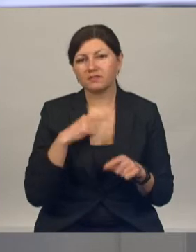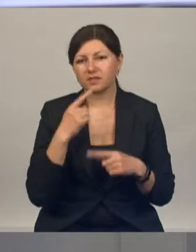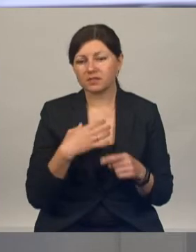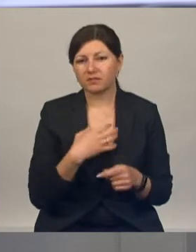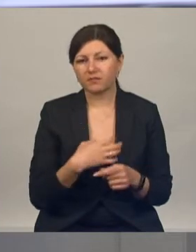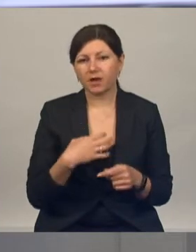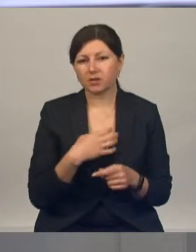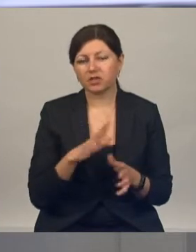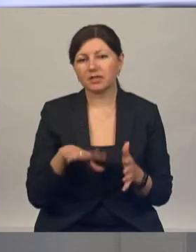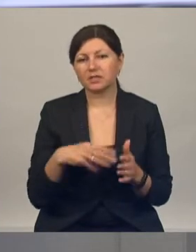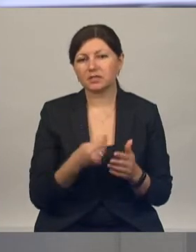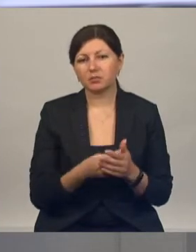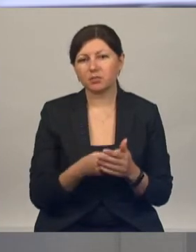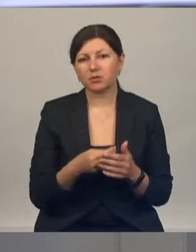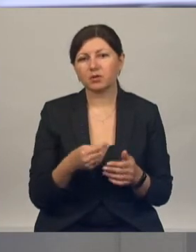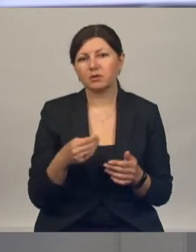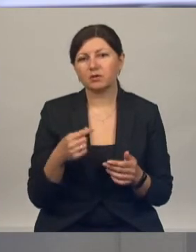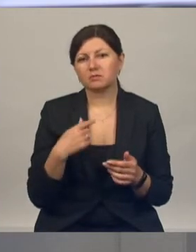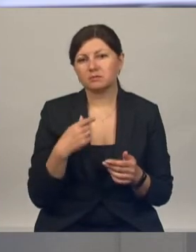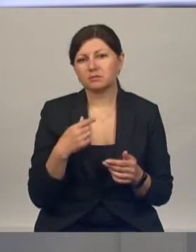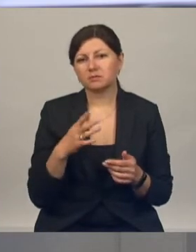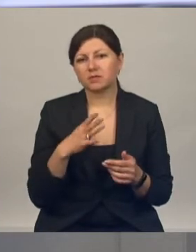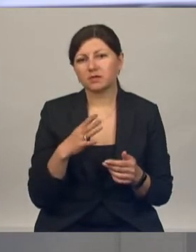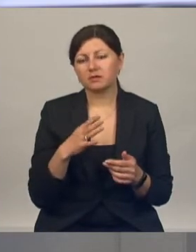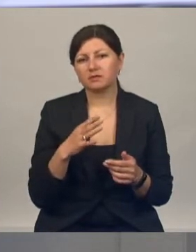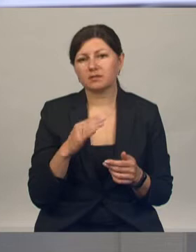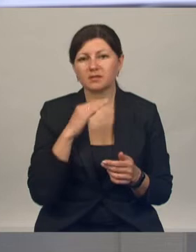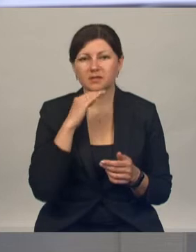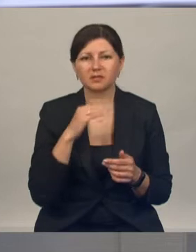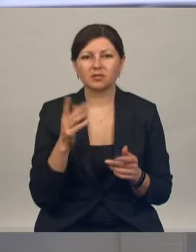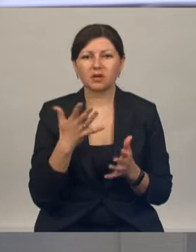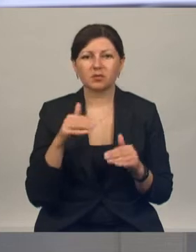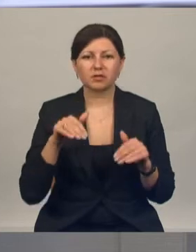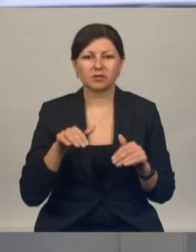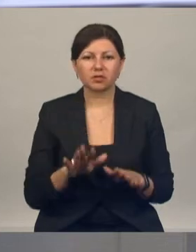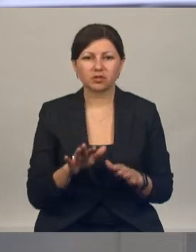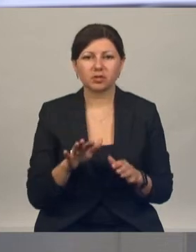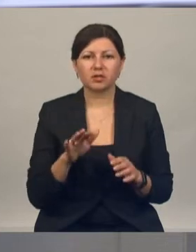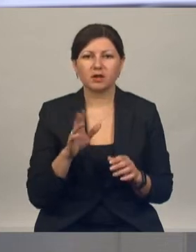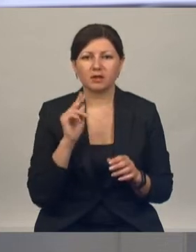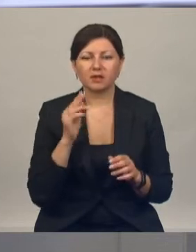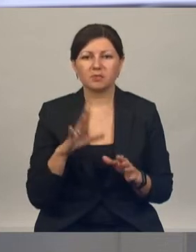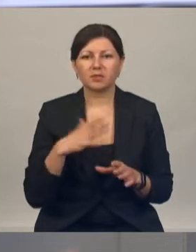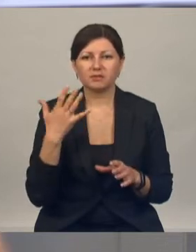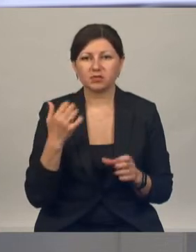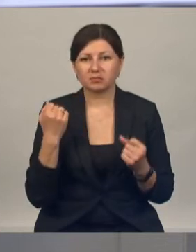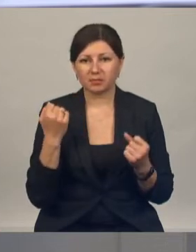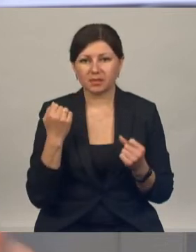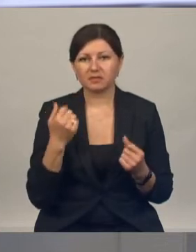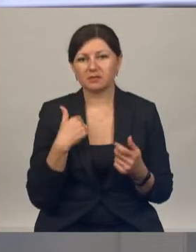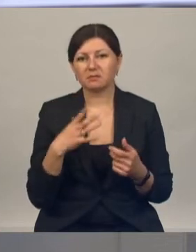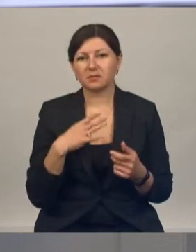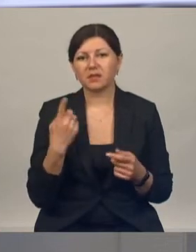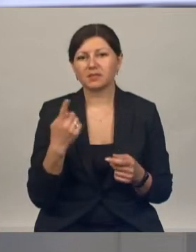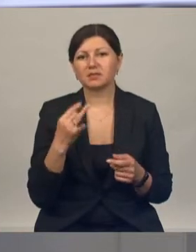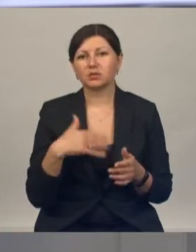важно. До сих пор мы обходились как бы точечными решениями, когда бывшие спортсмены, вот я в свое время, да, был одним